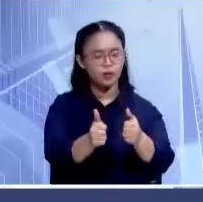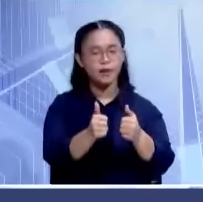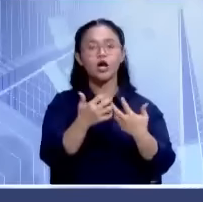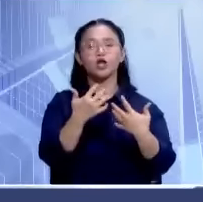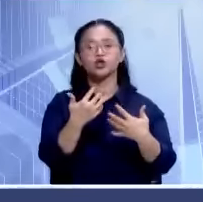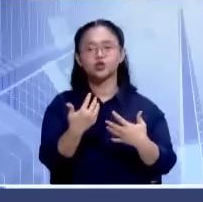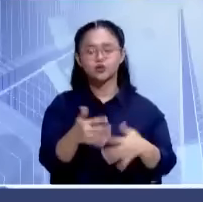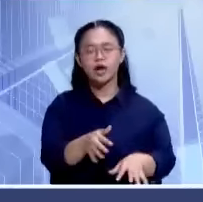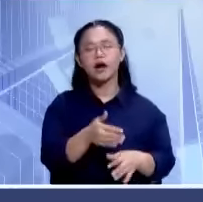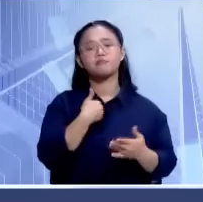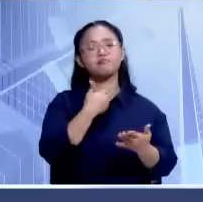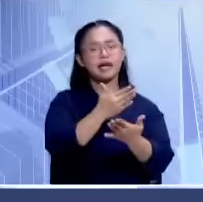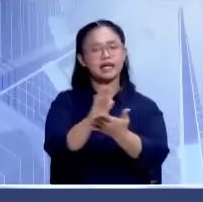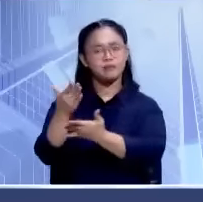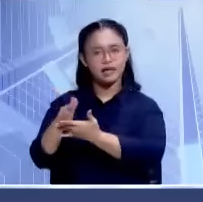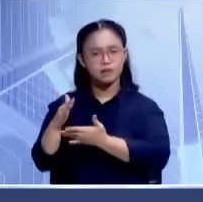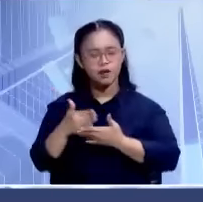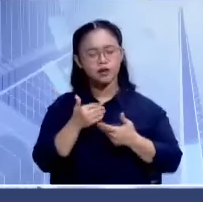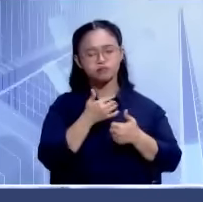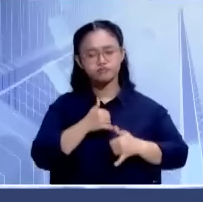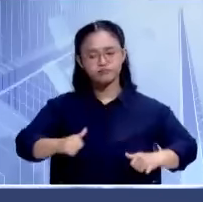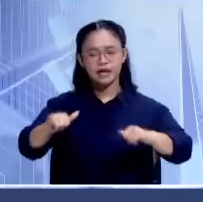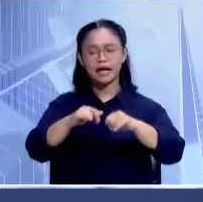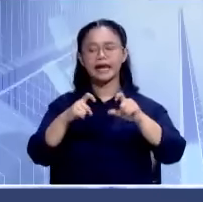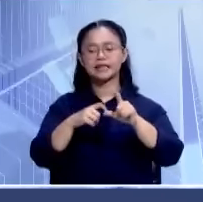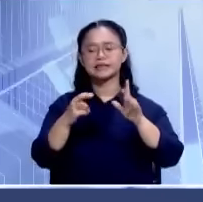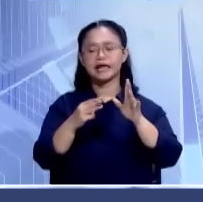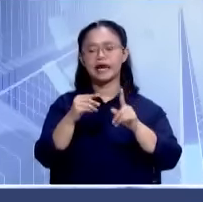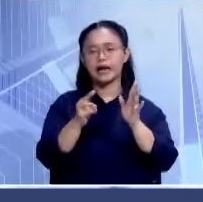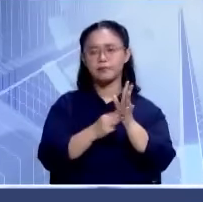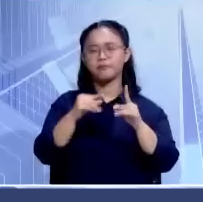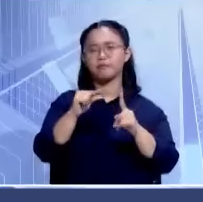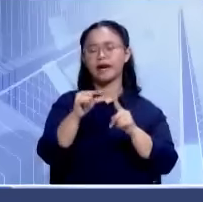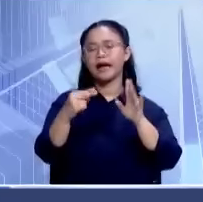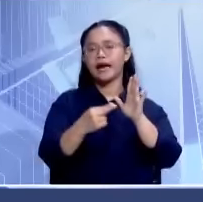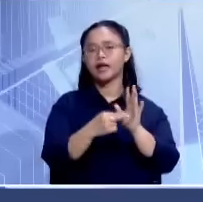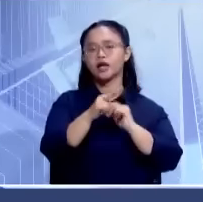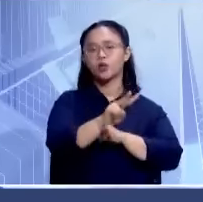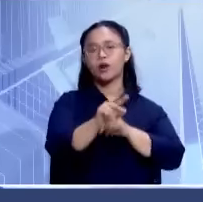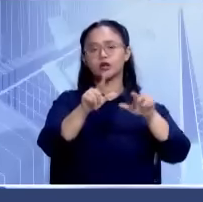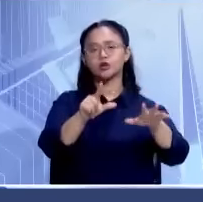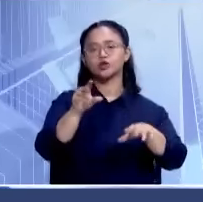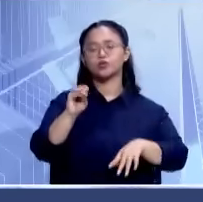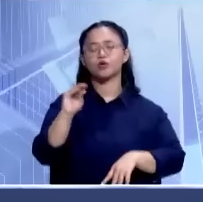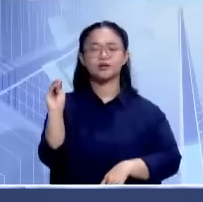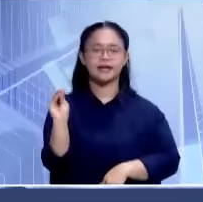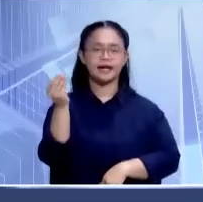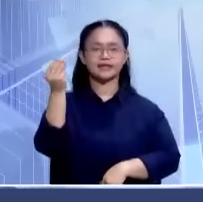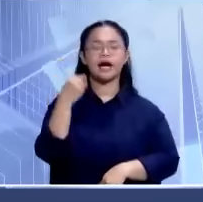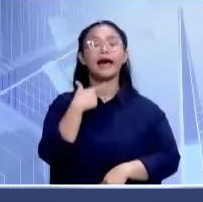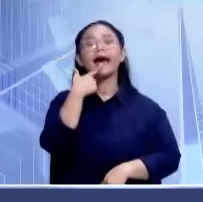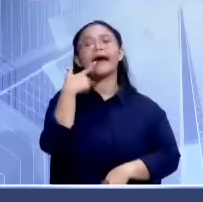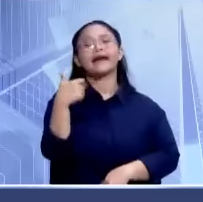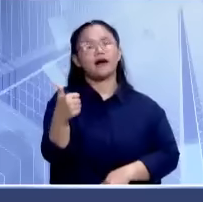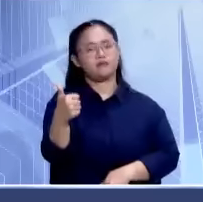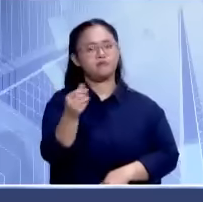sudah membagi makan gratis ke SMPN 270 Jakarta. Untuk makanannya enak